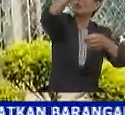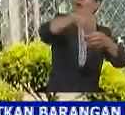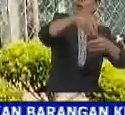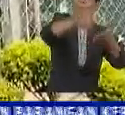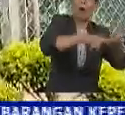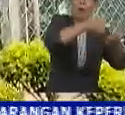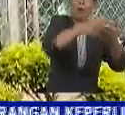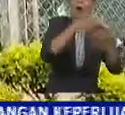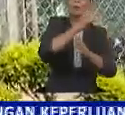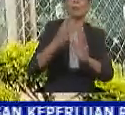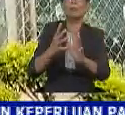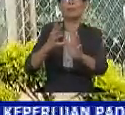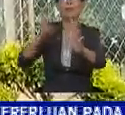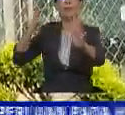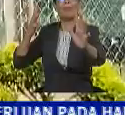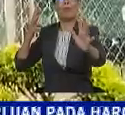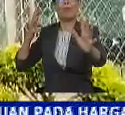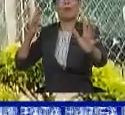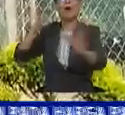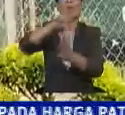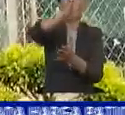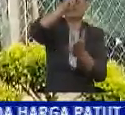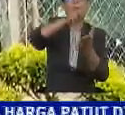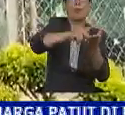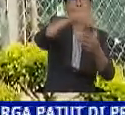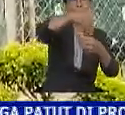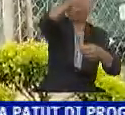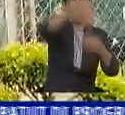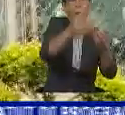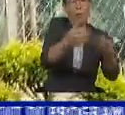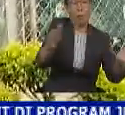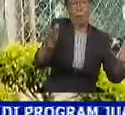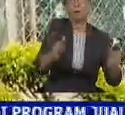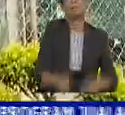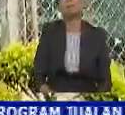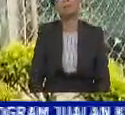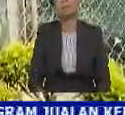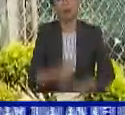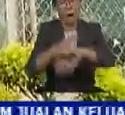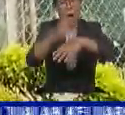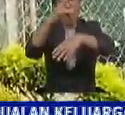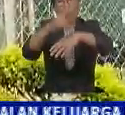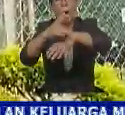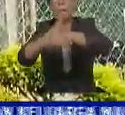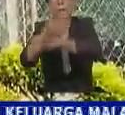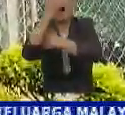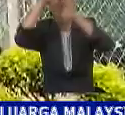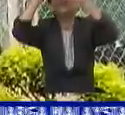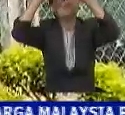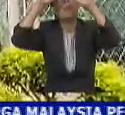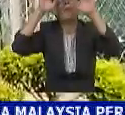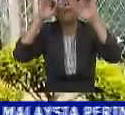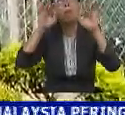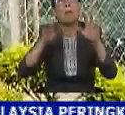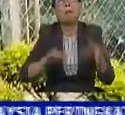juga beratus pesta pucat kemudian dibuka walaupun awal pagi tadi hujan renyah